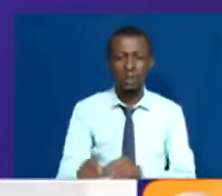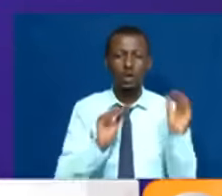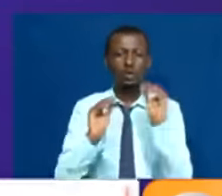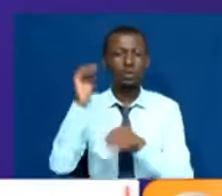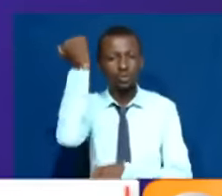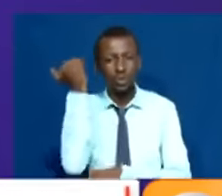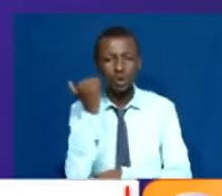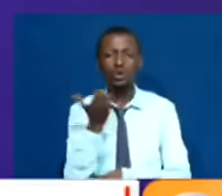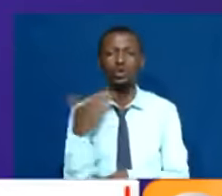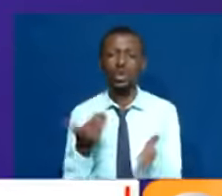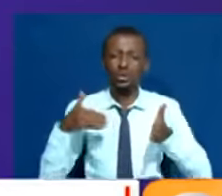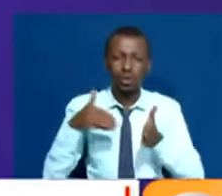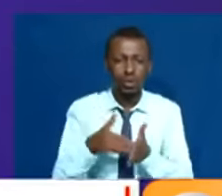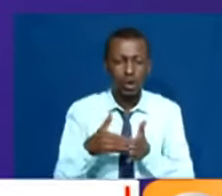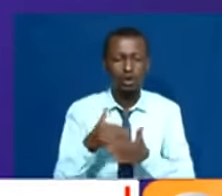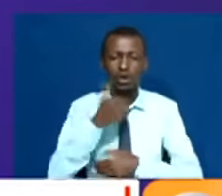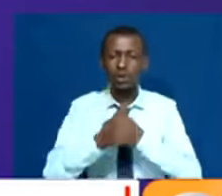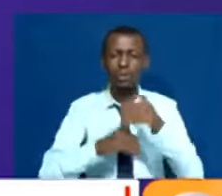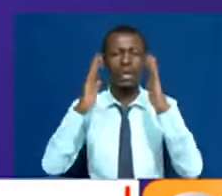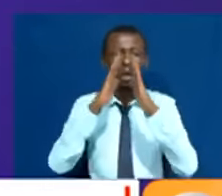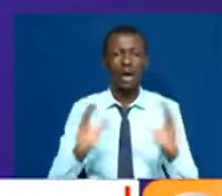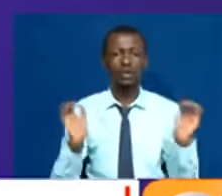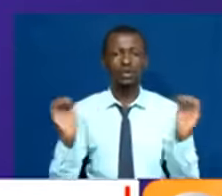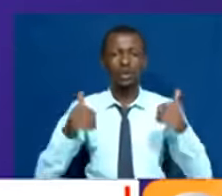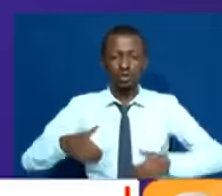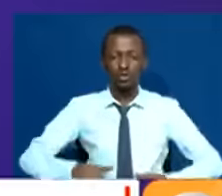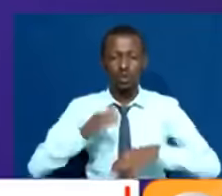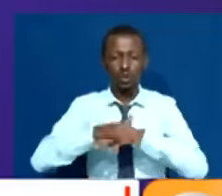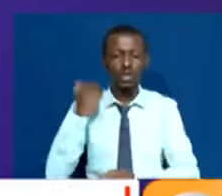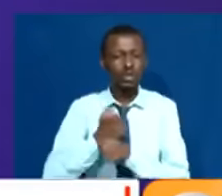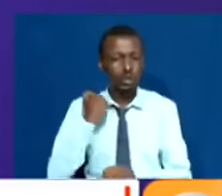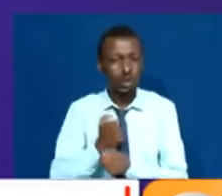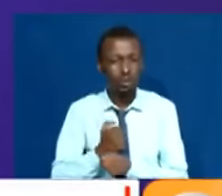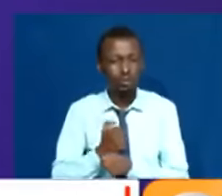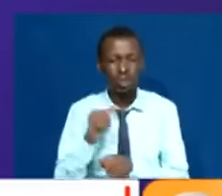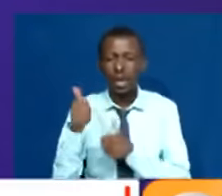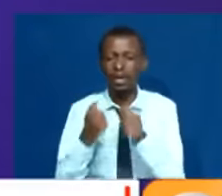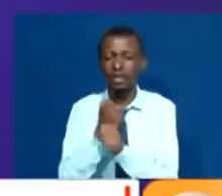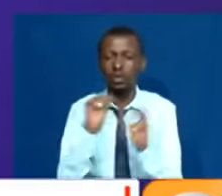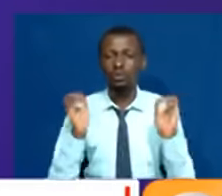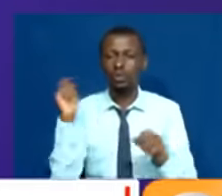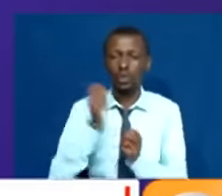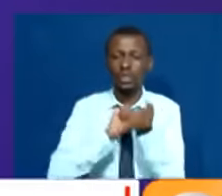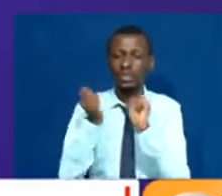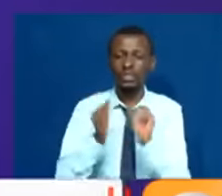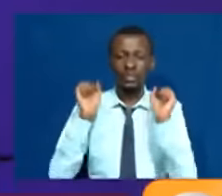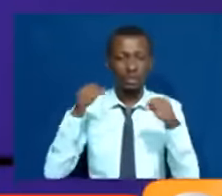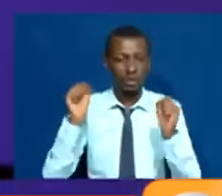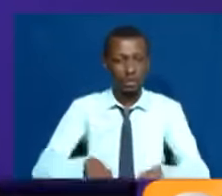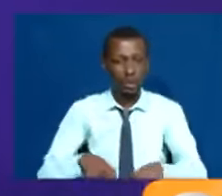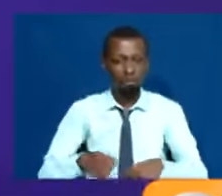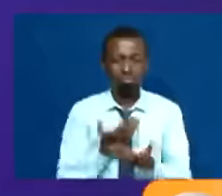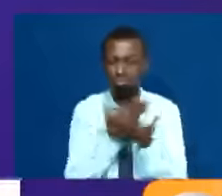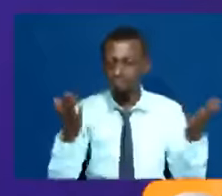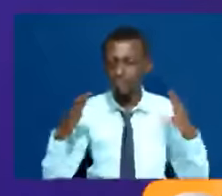anataka kuzuia ati tusijenge manyumba hawa vijana wapate ajira. Ati tusifanye ile kazi yote ndio Kenya tubadilishe. Hawa ni